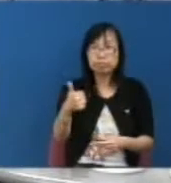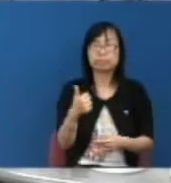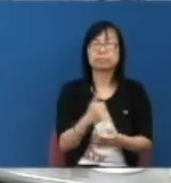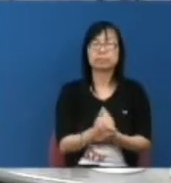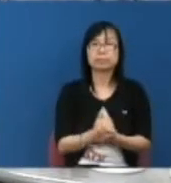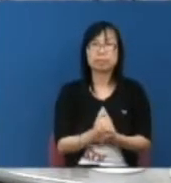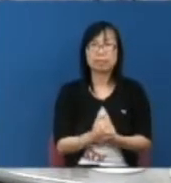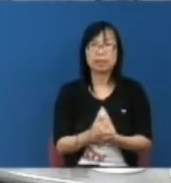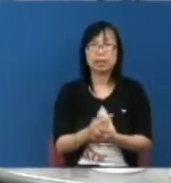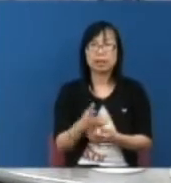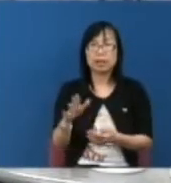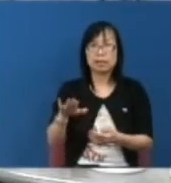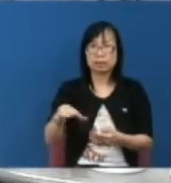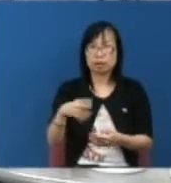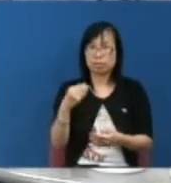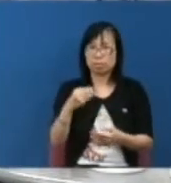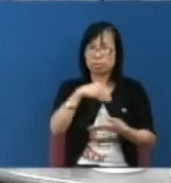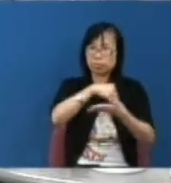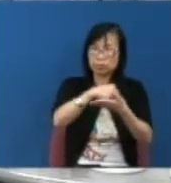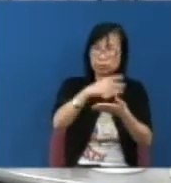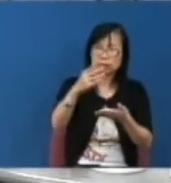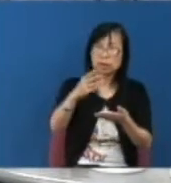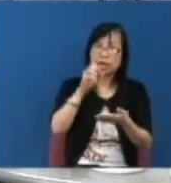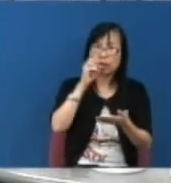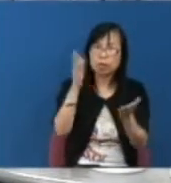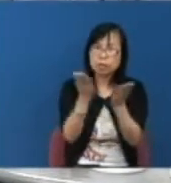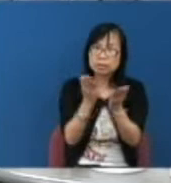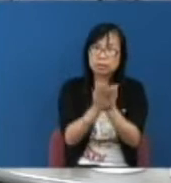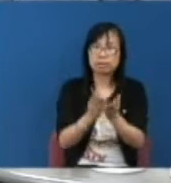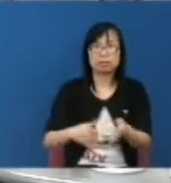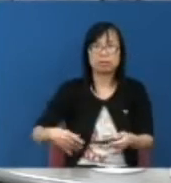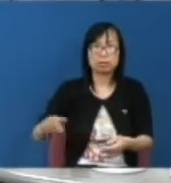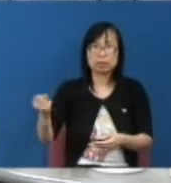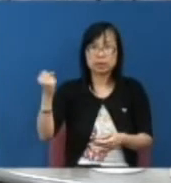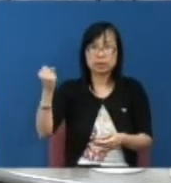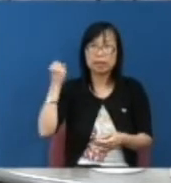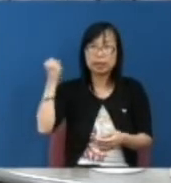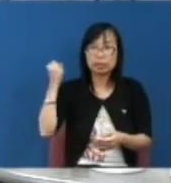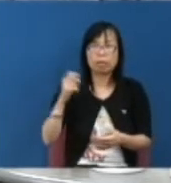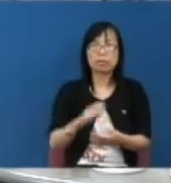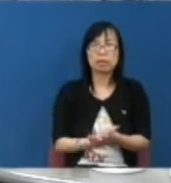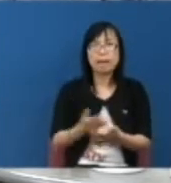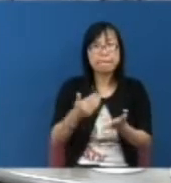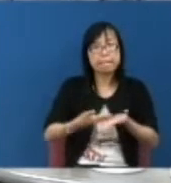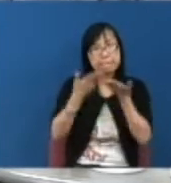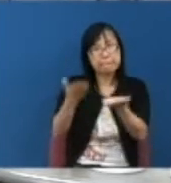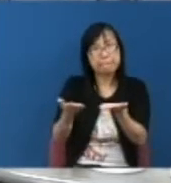個 platinum 嗰個級別咧，就證明你真係 zero energy 嘅話咧，其實係一個俾一個最高